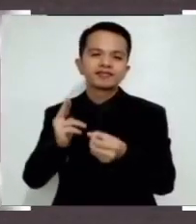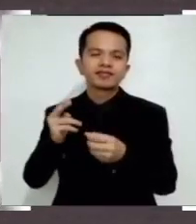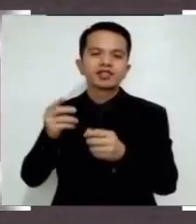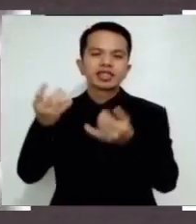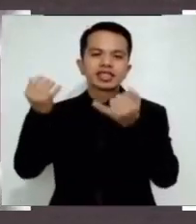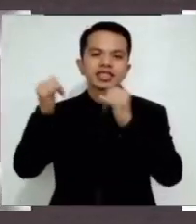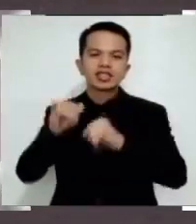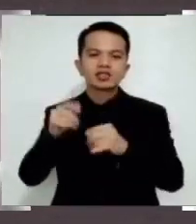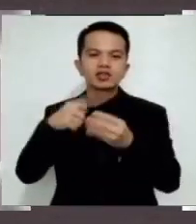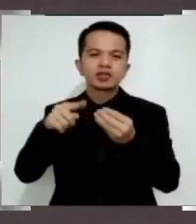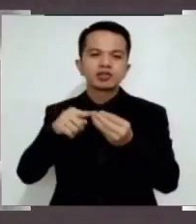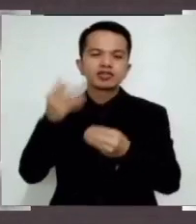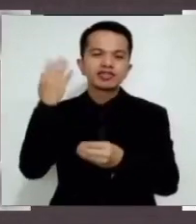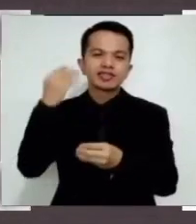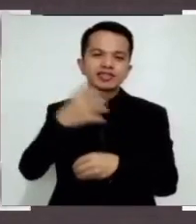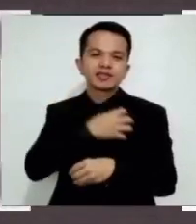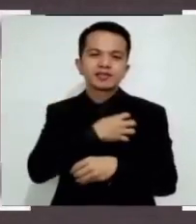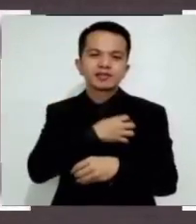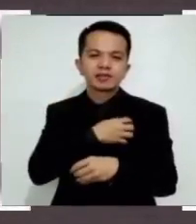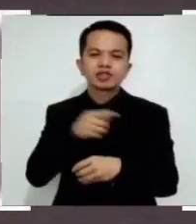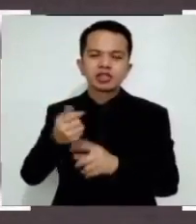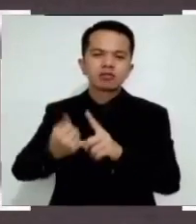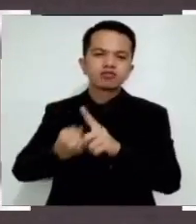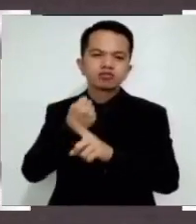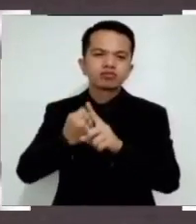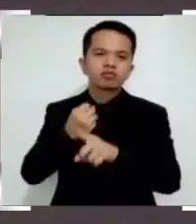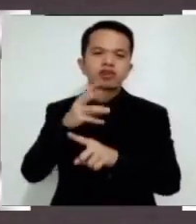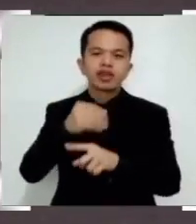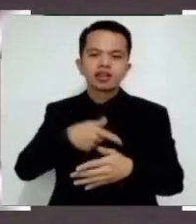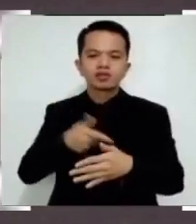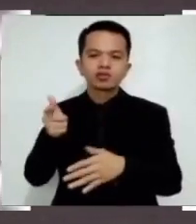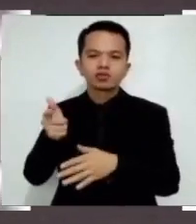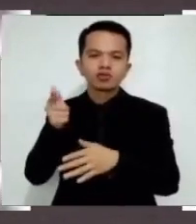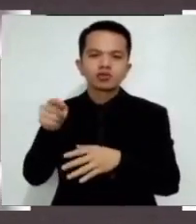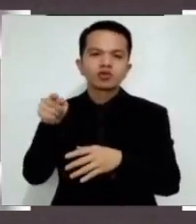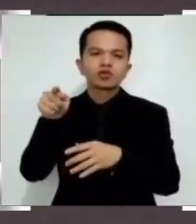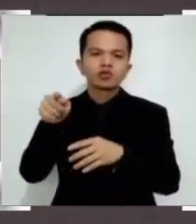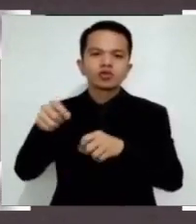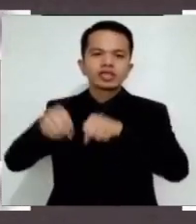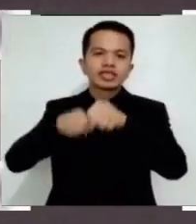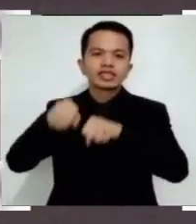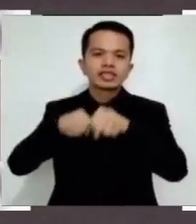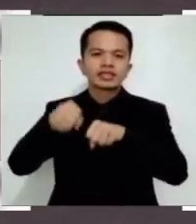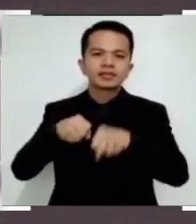police na nanakit at nagkasanang baril sa isang siklista.